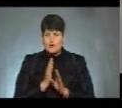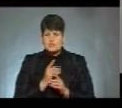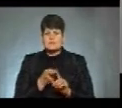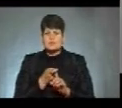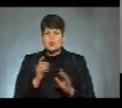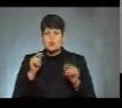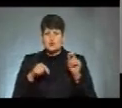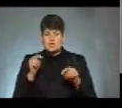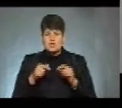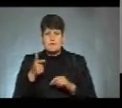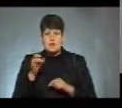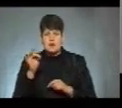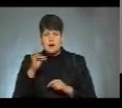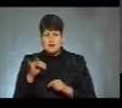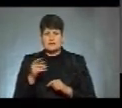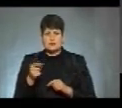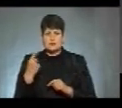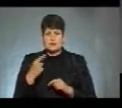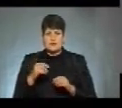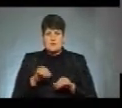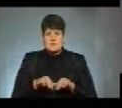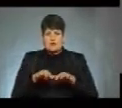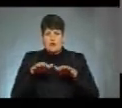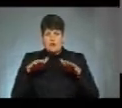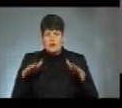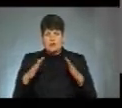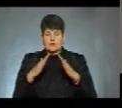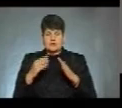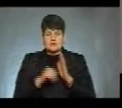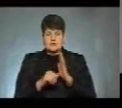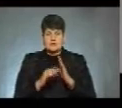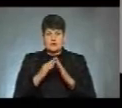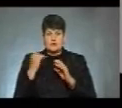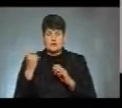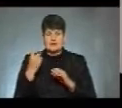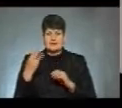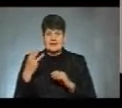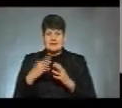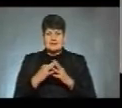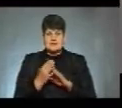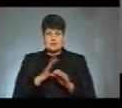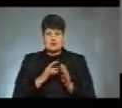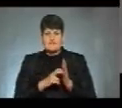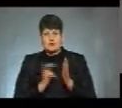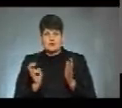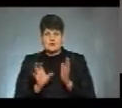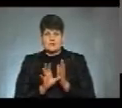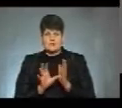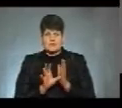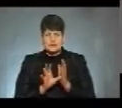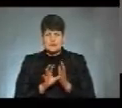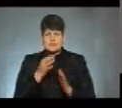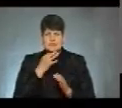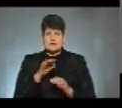грози з градом на Тернопільщині підтопило 160 домогосподарств, 30 населених пунктів були відключені від електроенергії, повідомив